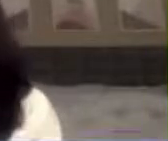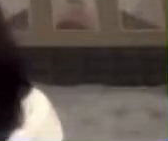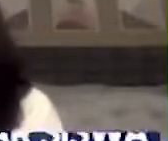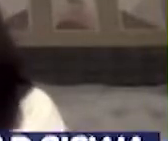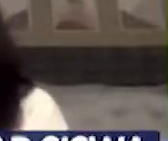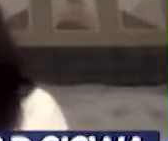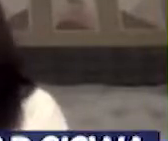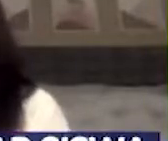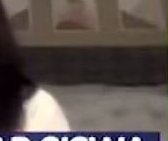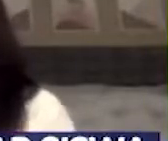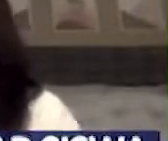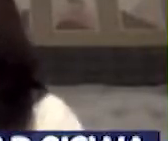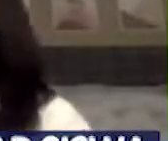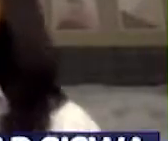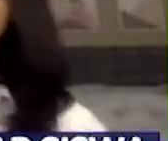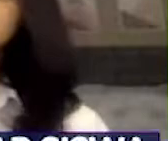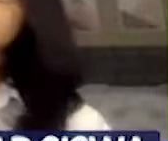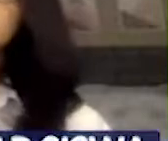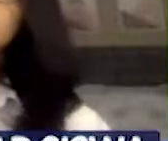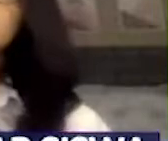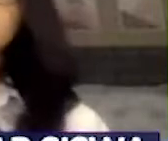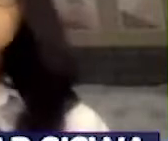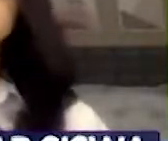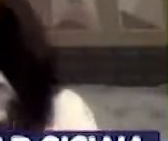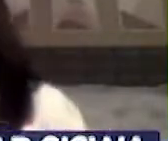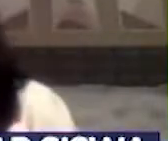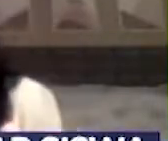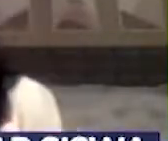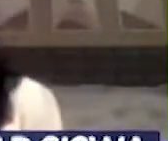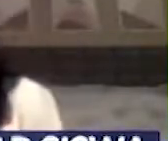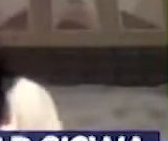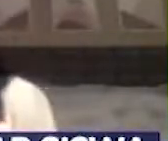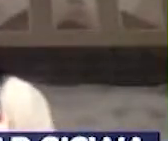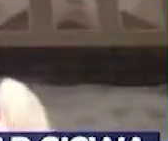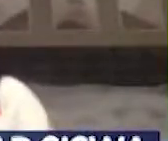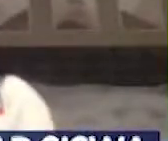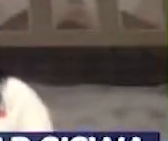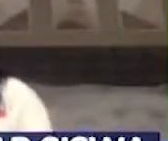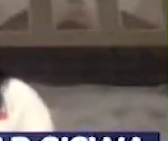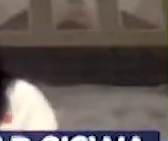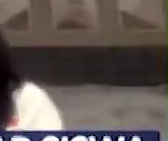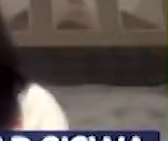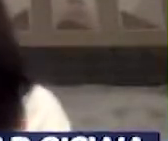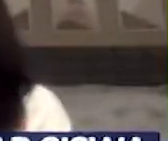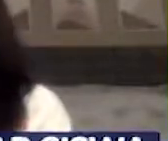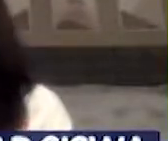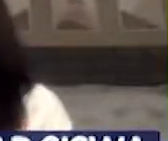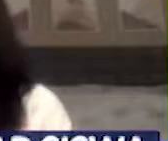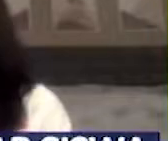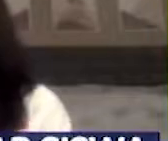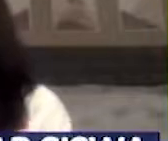reseller ya kurikulum ini sudah bagus untuk bisa diterapkan di sekolah-sekolah tapi yang saya tahu juga